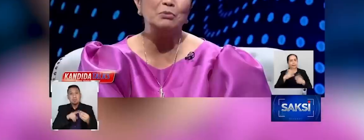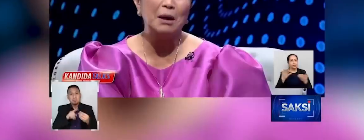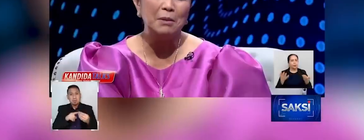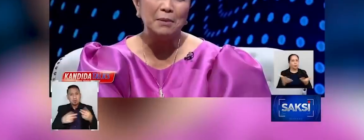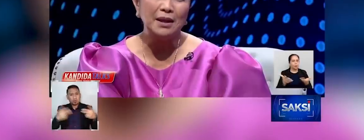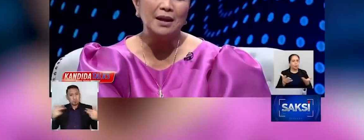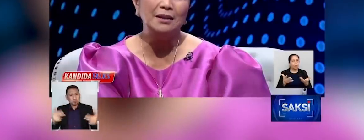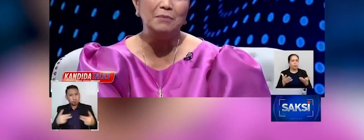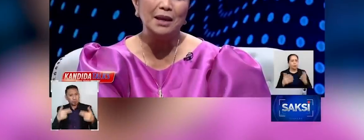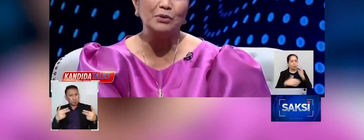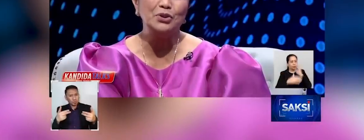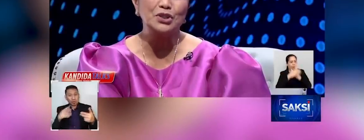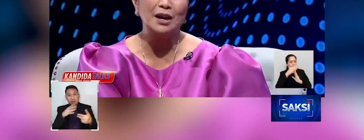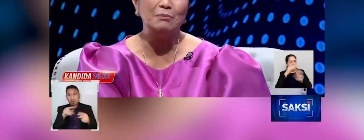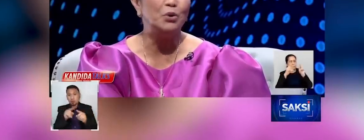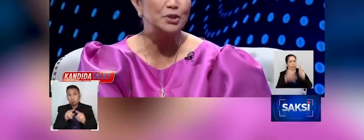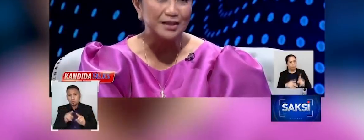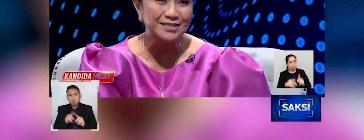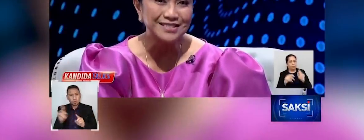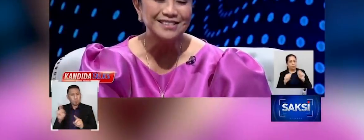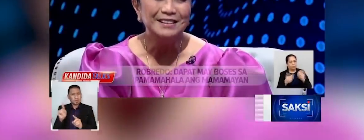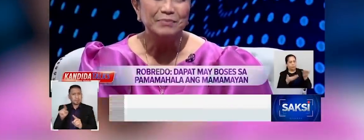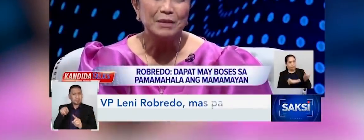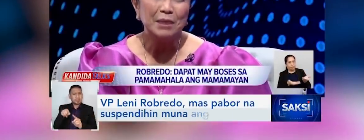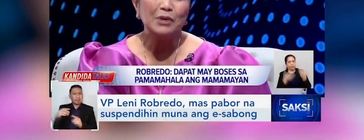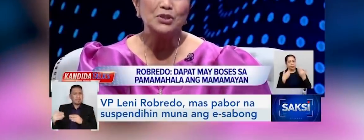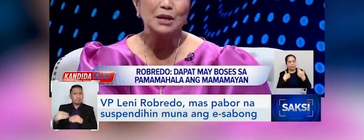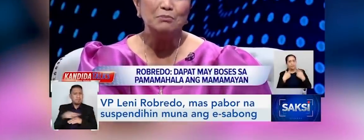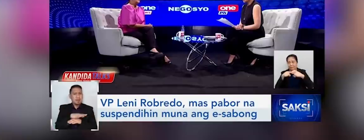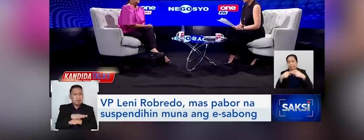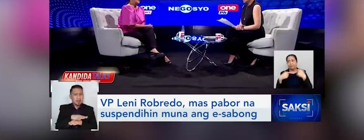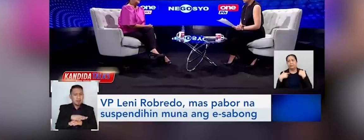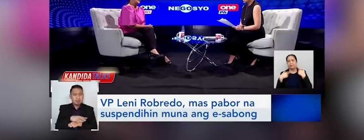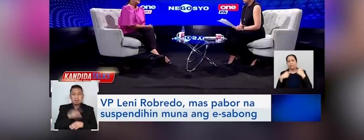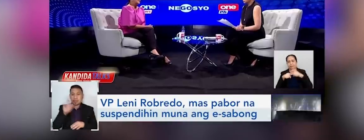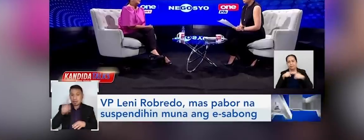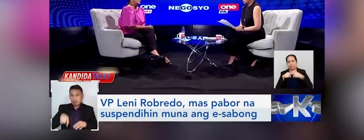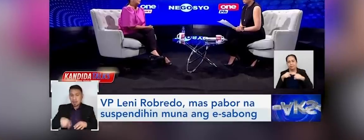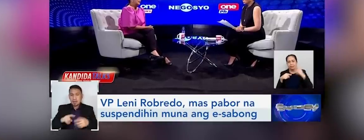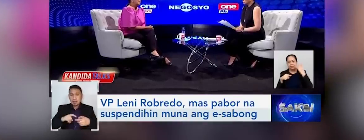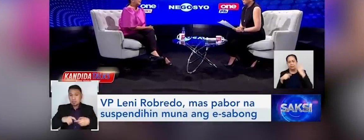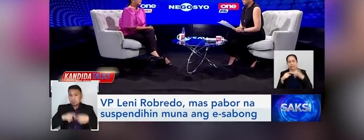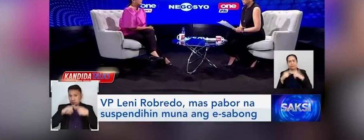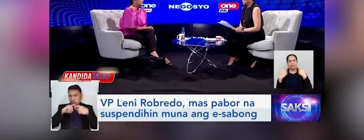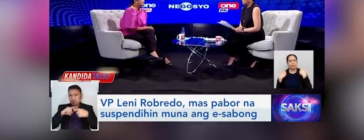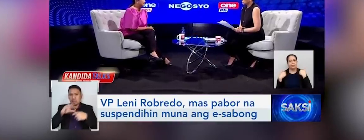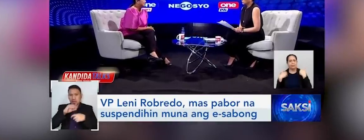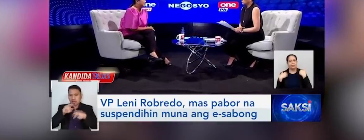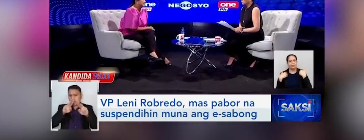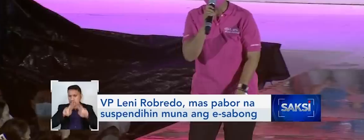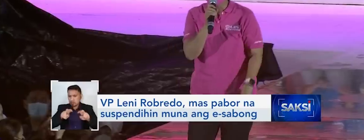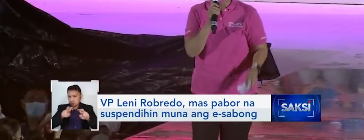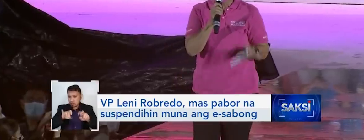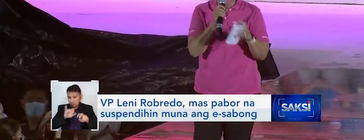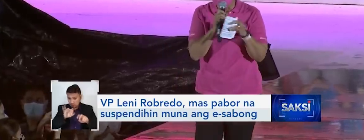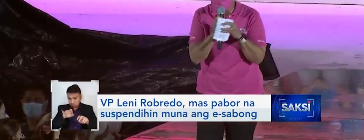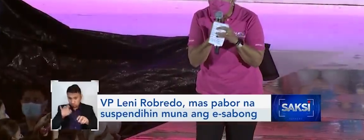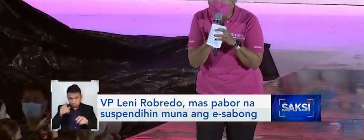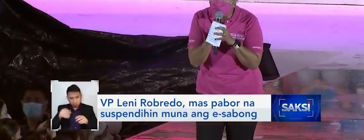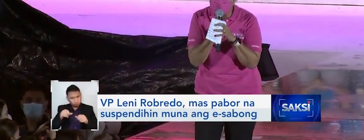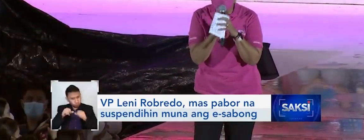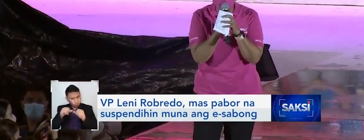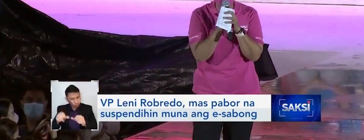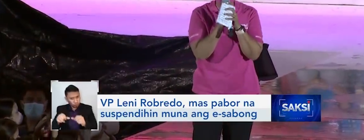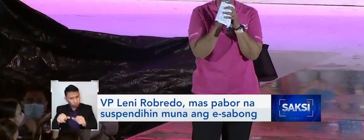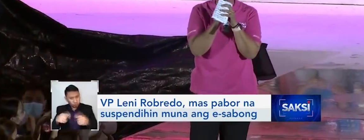na social cost nito. Tingin ni Robredo, kailangang suspindihin ito at imbestigahan kung ipagpapatuloy pa. Isusulong